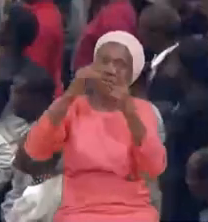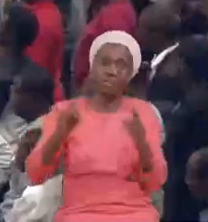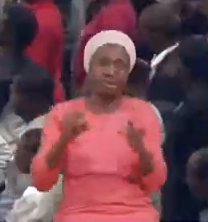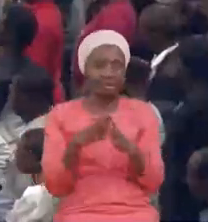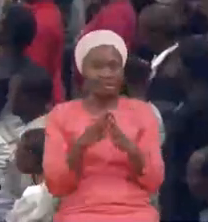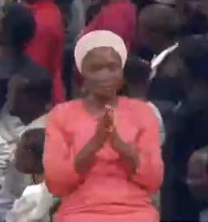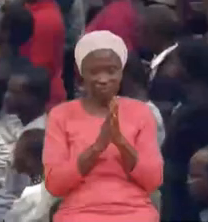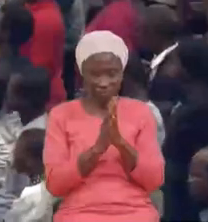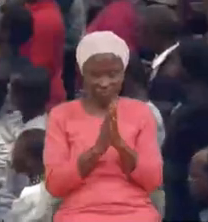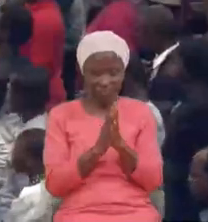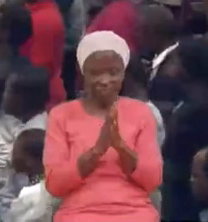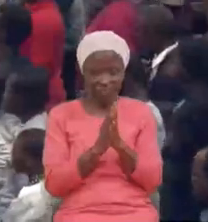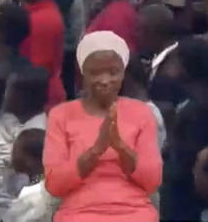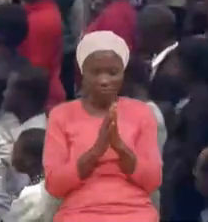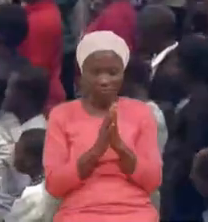avènement.